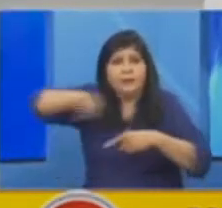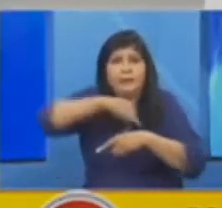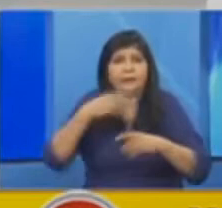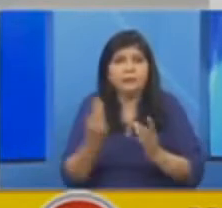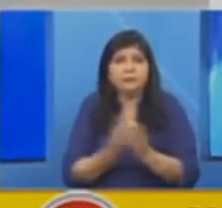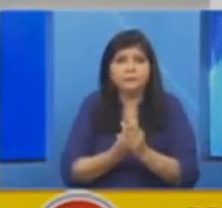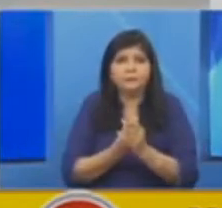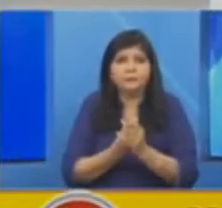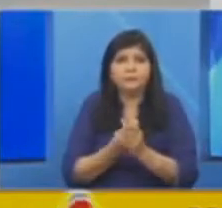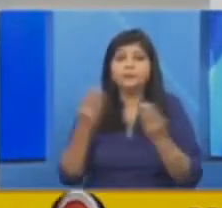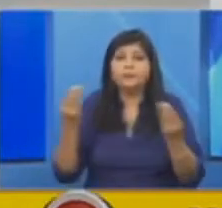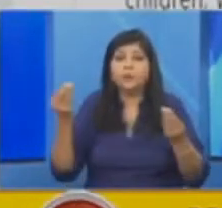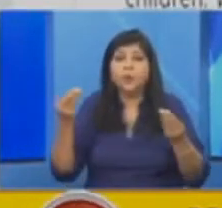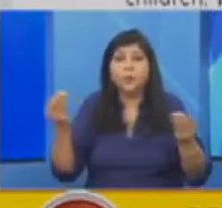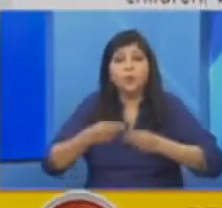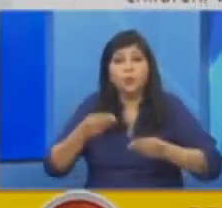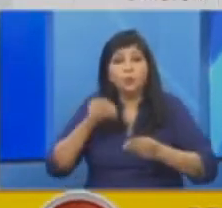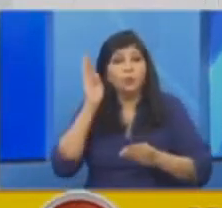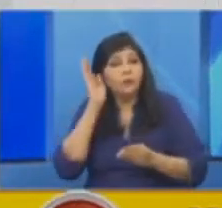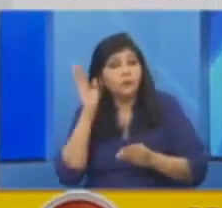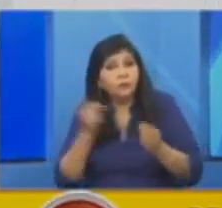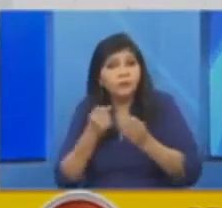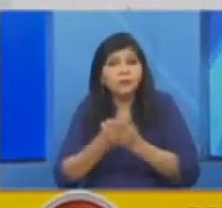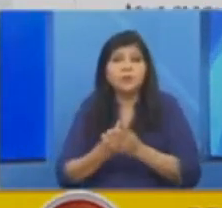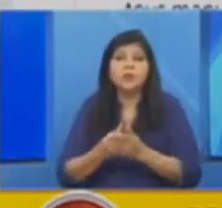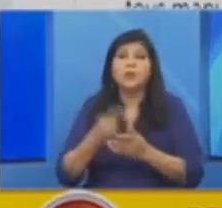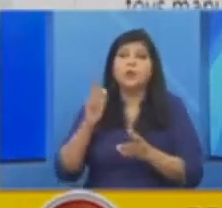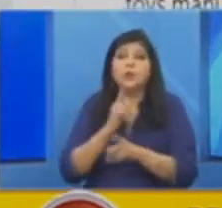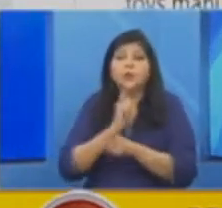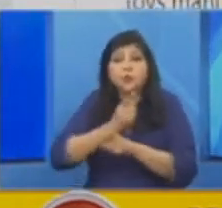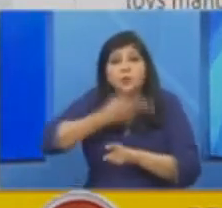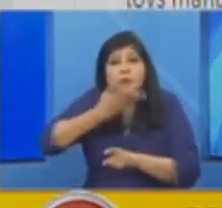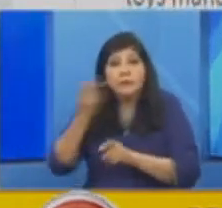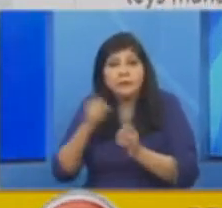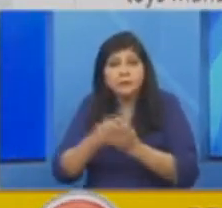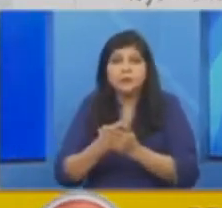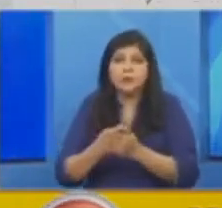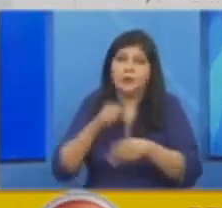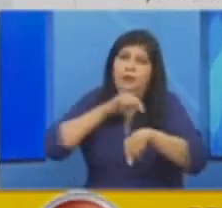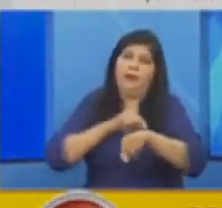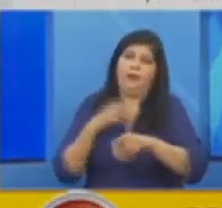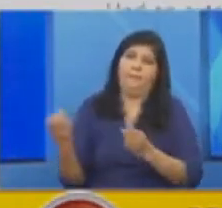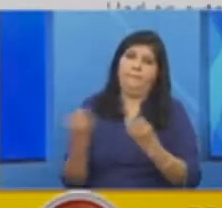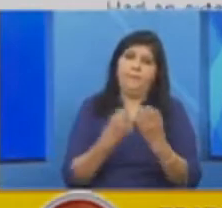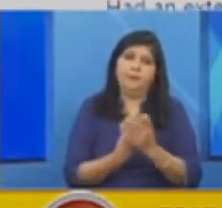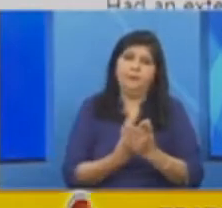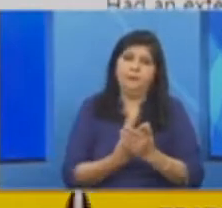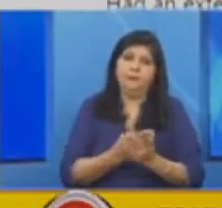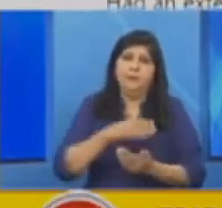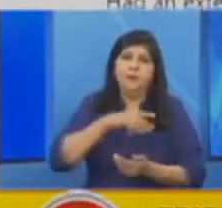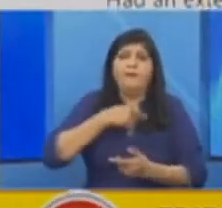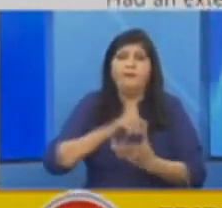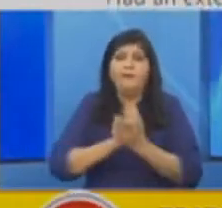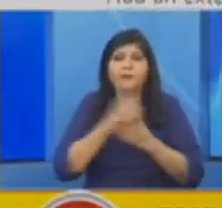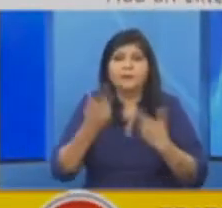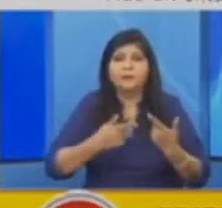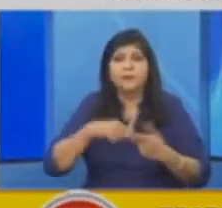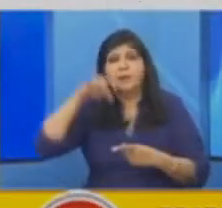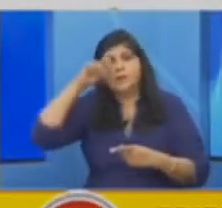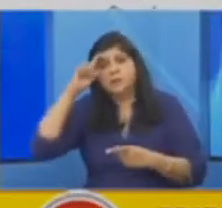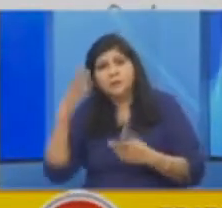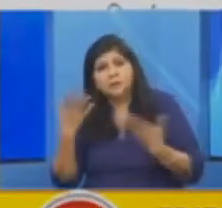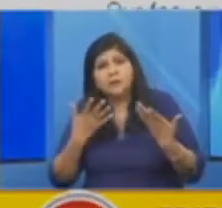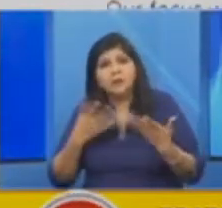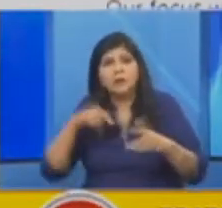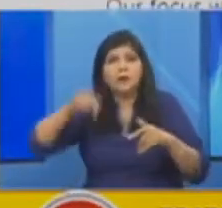कुछ नया जानने का, नया सिखने का अवसर बन गया साथियों, हमारी चिंतन का विशे